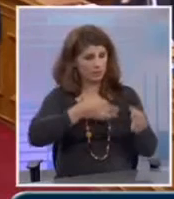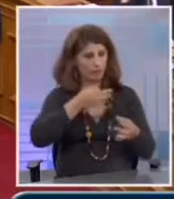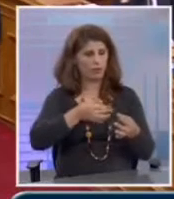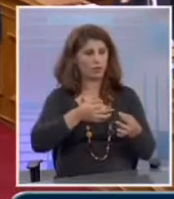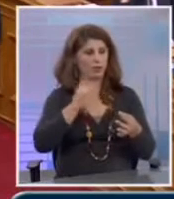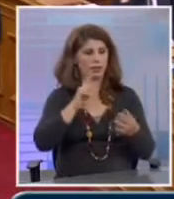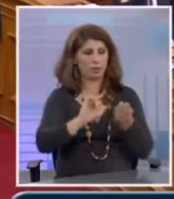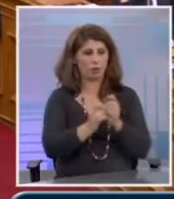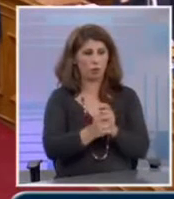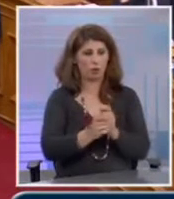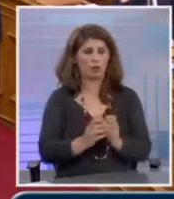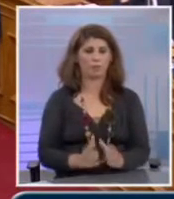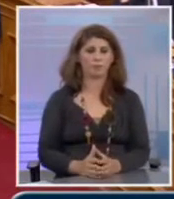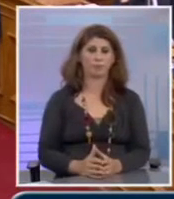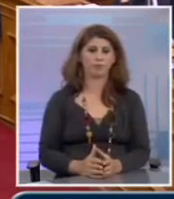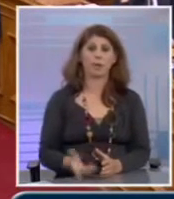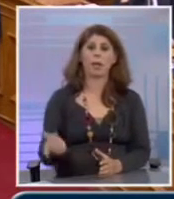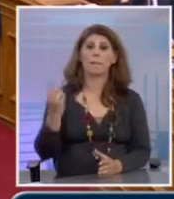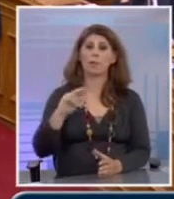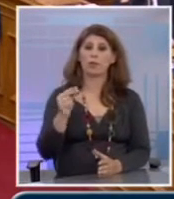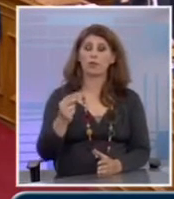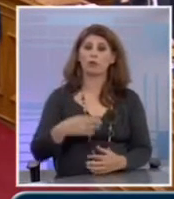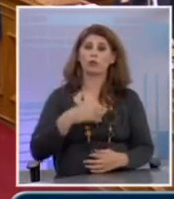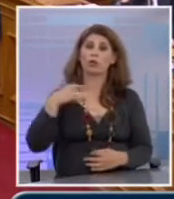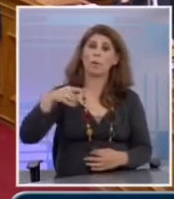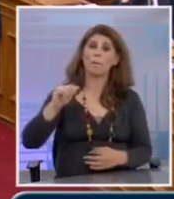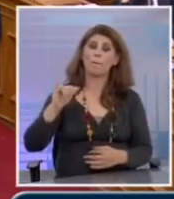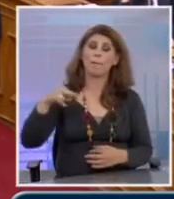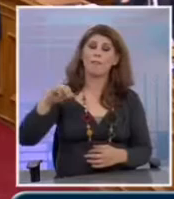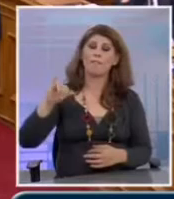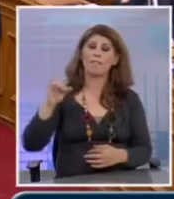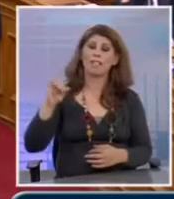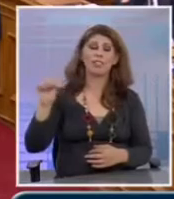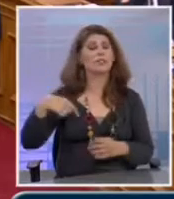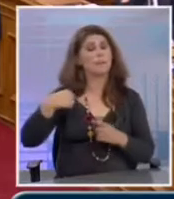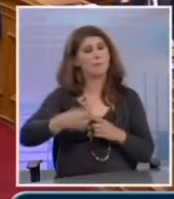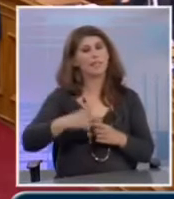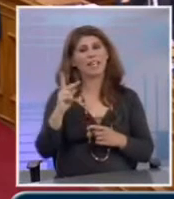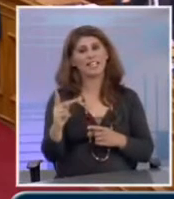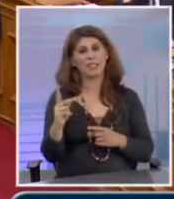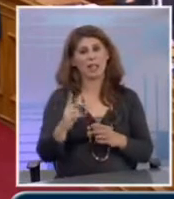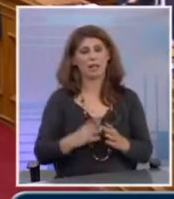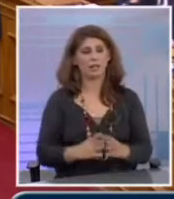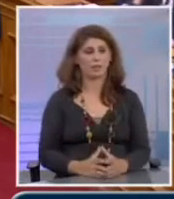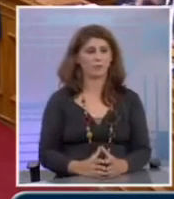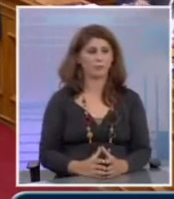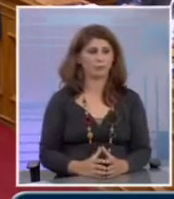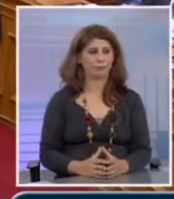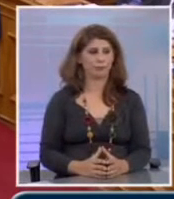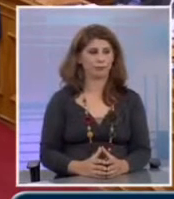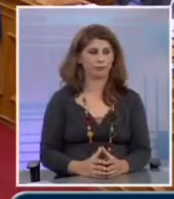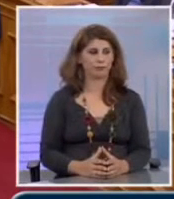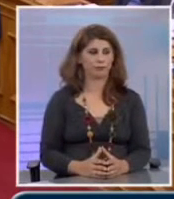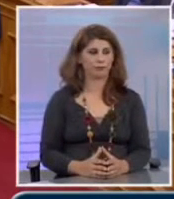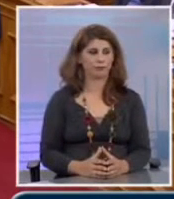για μια τροπολογία. Ύστερα ο βουλευτής κύριος Παυλίδης και ύστερα ο κύριος Κασιδιάρης από τους κοινοβουλευτικούς. Παρακαλώ